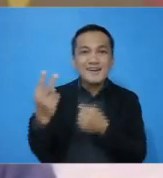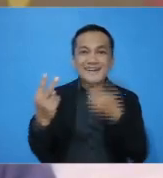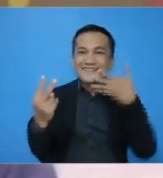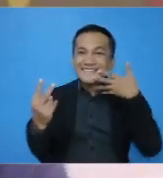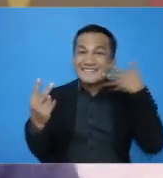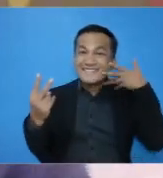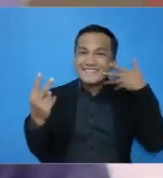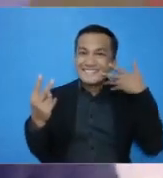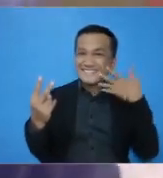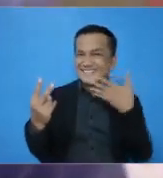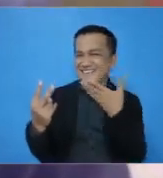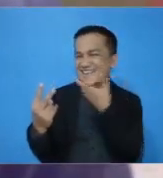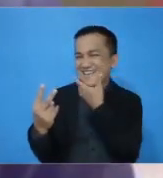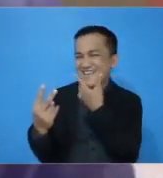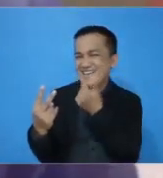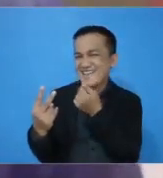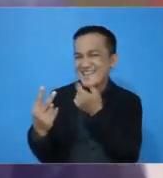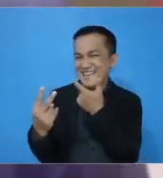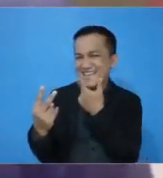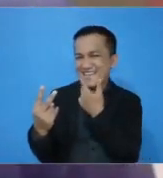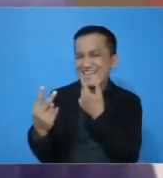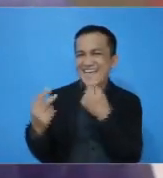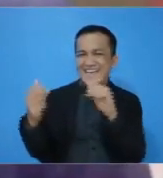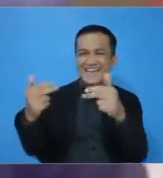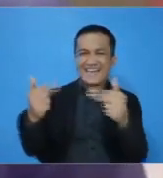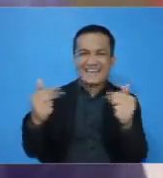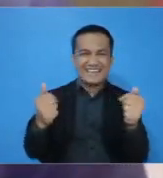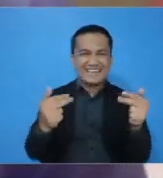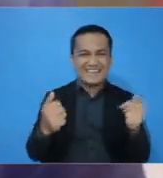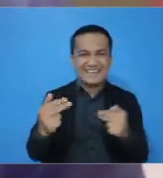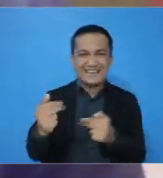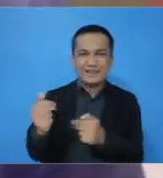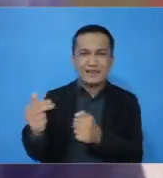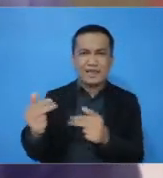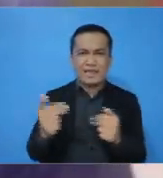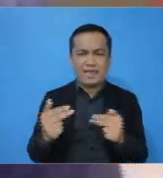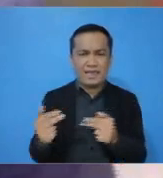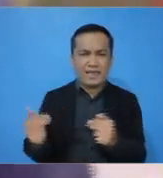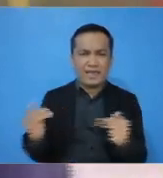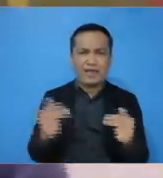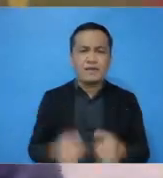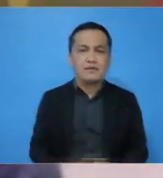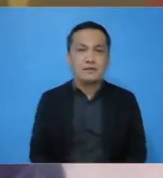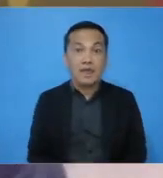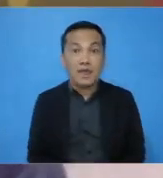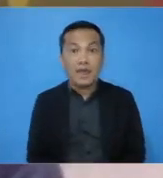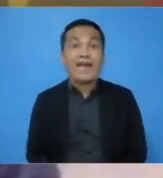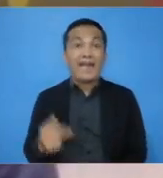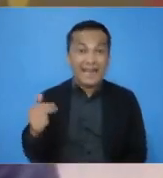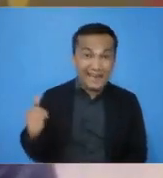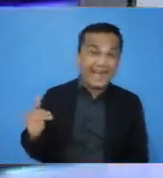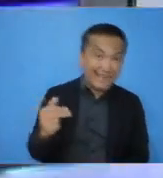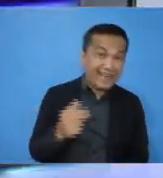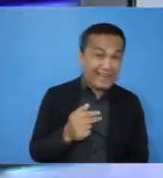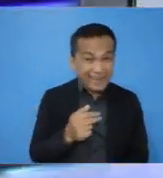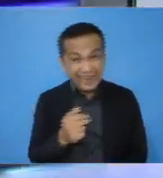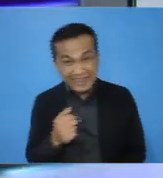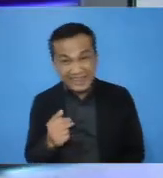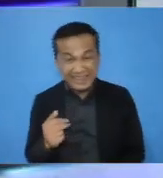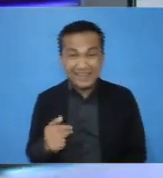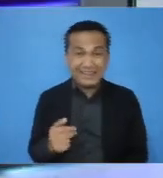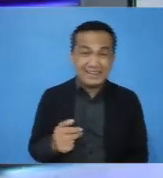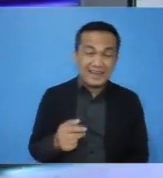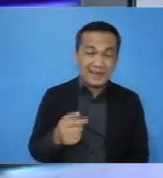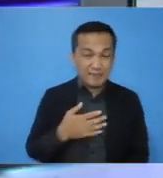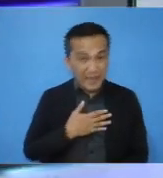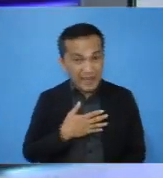ng palawin. Answer. Congressman, sorry. Balikan ko yung analogy ko nung una. Ang lahat